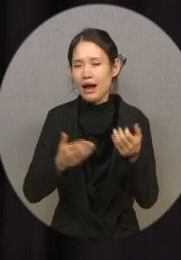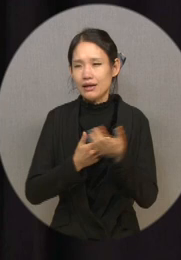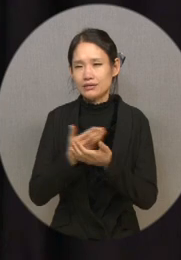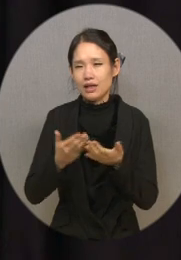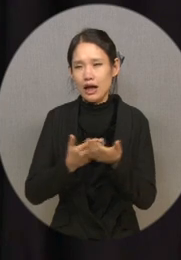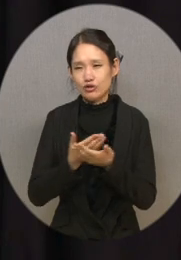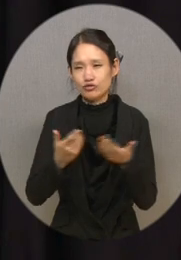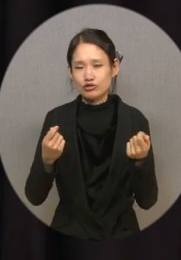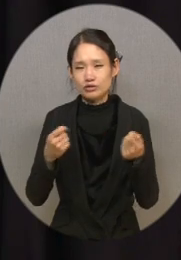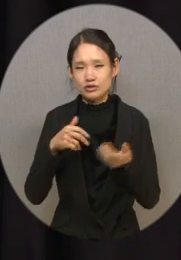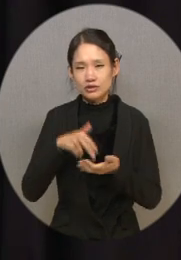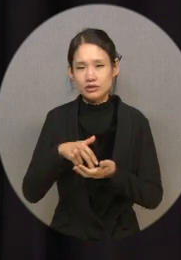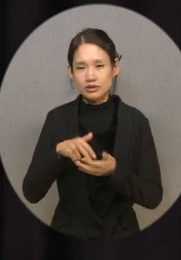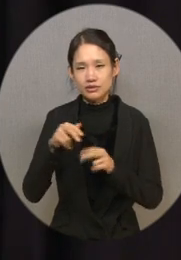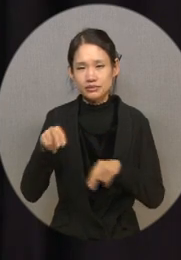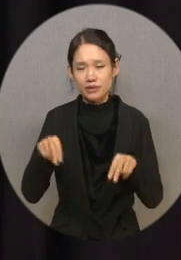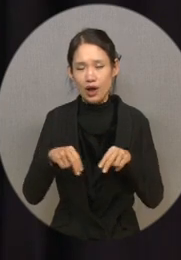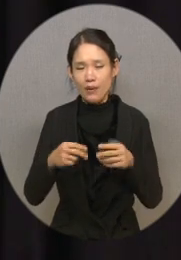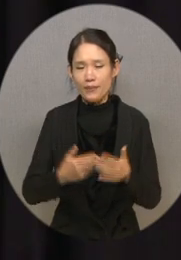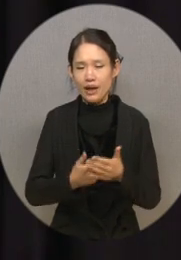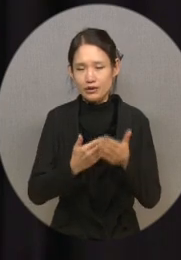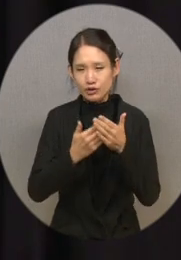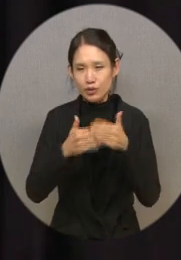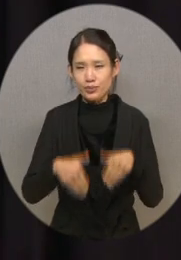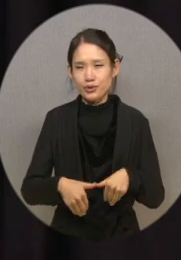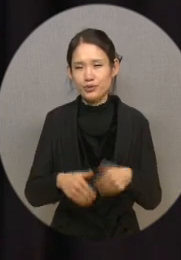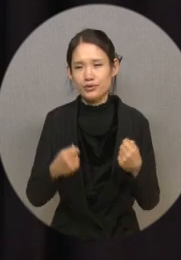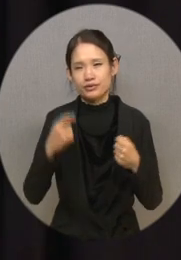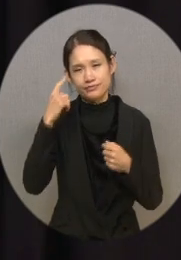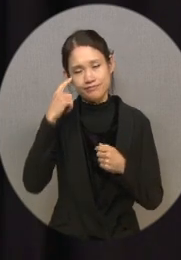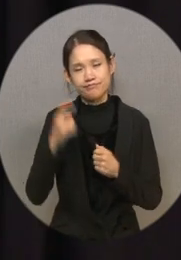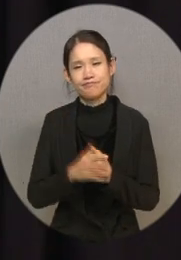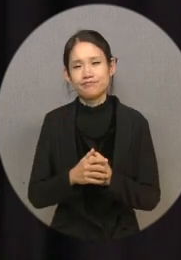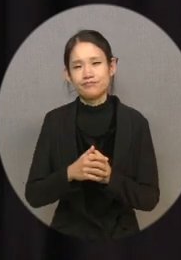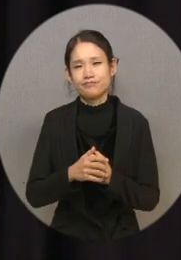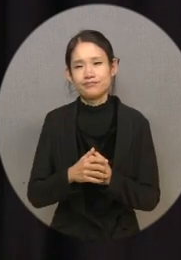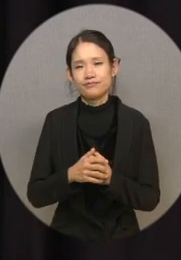그러는 차원으로 발전돼야 된다. 그런 생각을 갖고 있습니다.